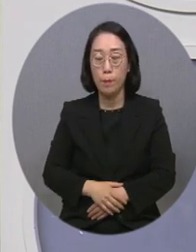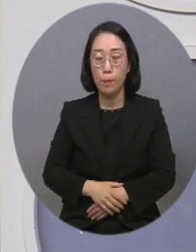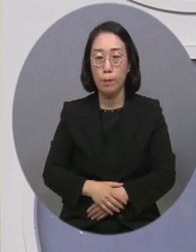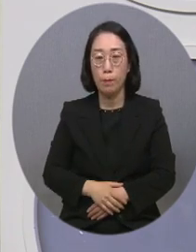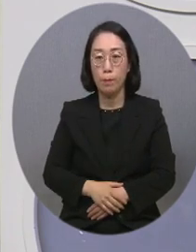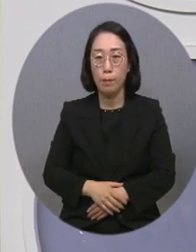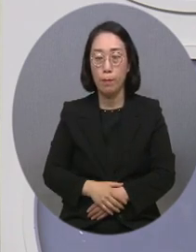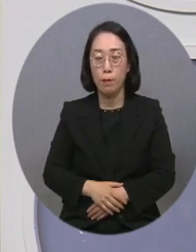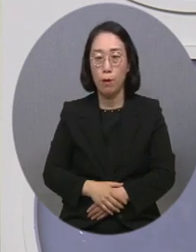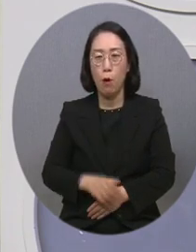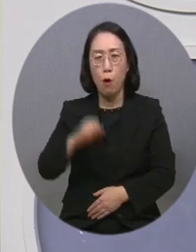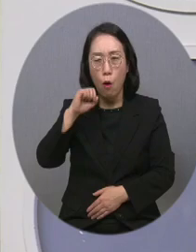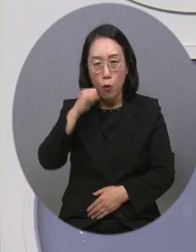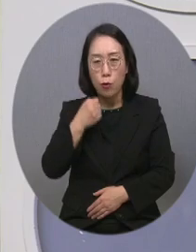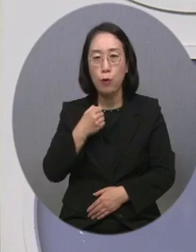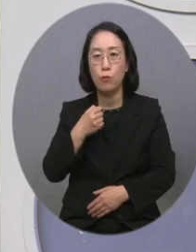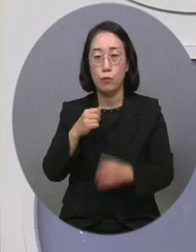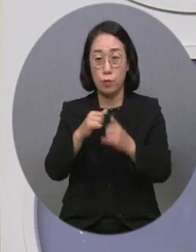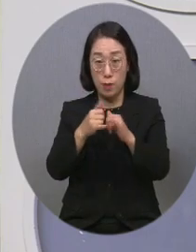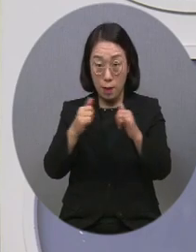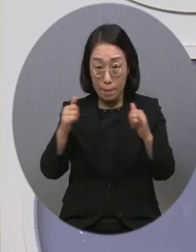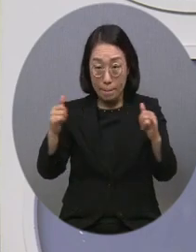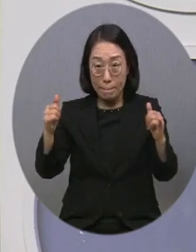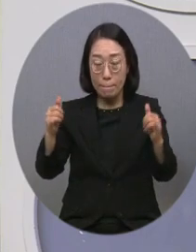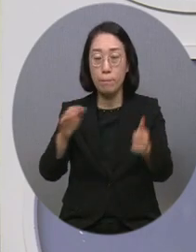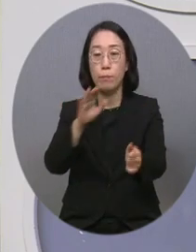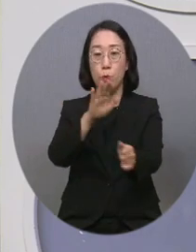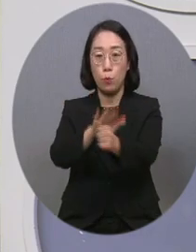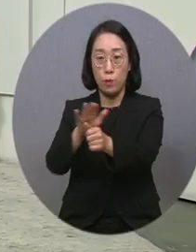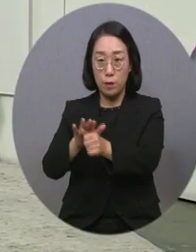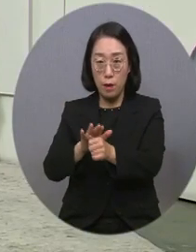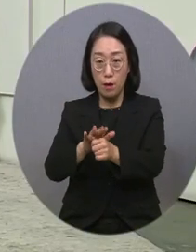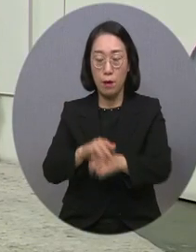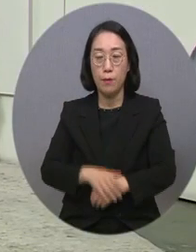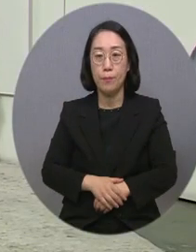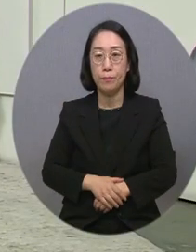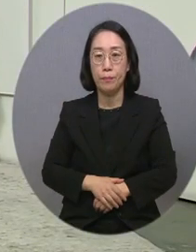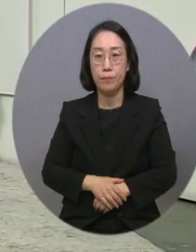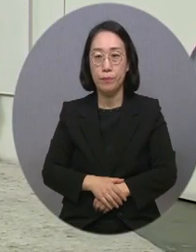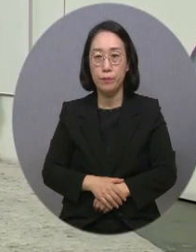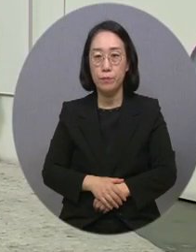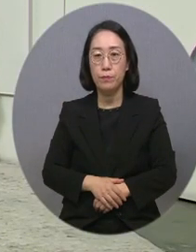이제 어려운 이웃들을 돕는데 어디 보면은